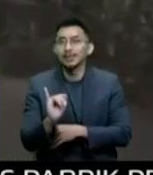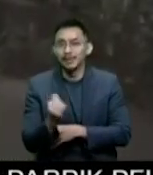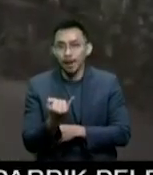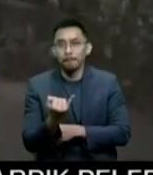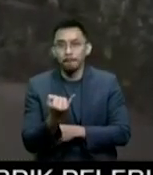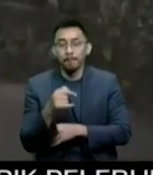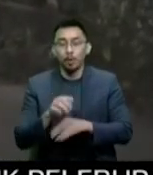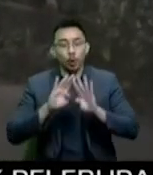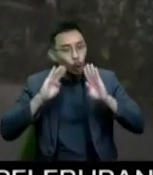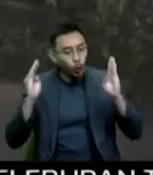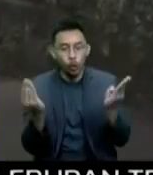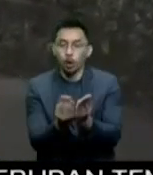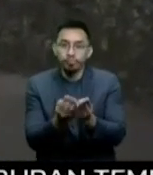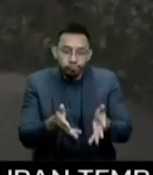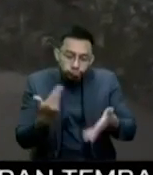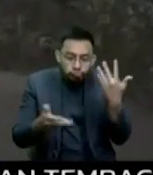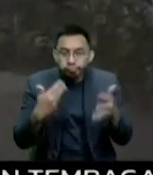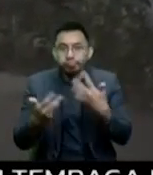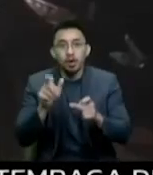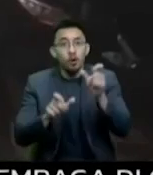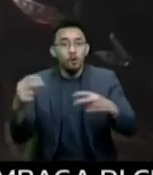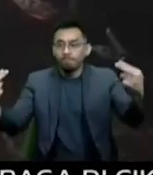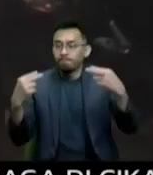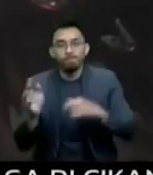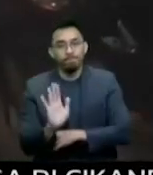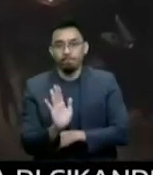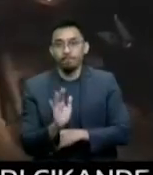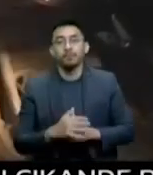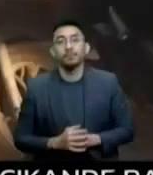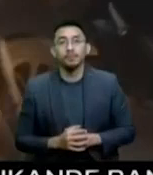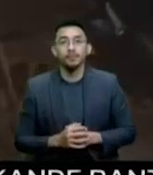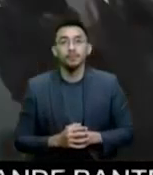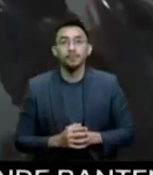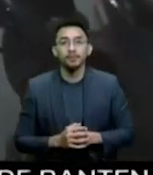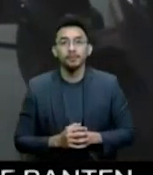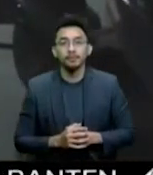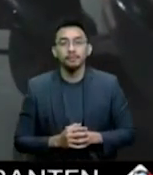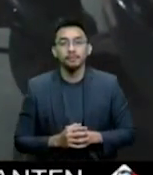2 jam dan dilakukan secara tertutup pasca penggerebekan teroris di Bekasi.